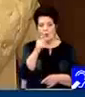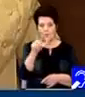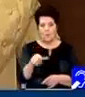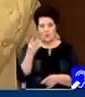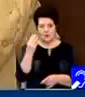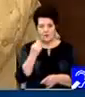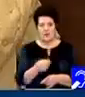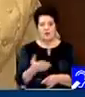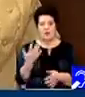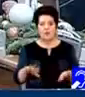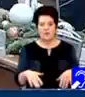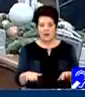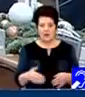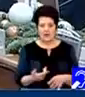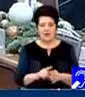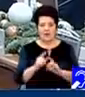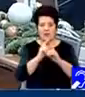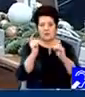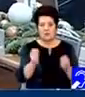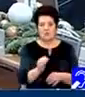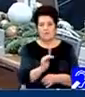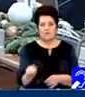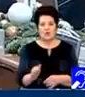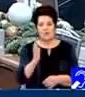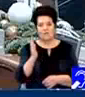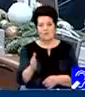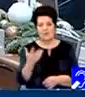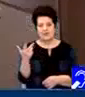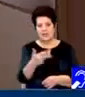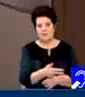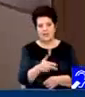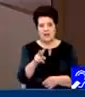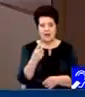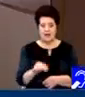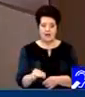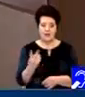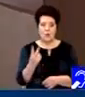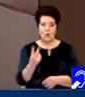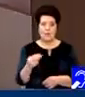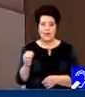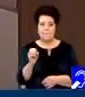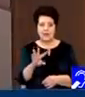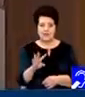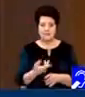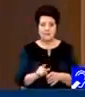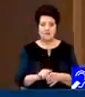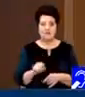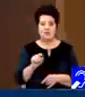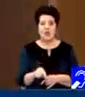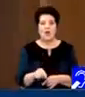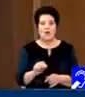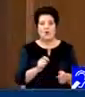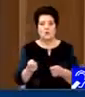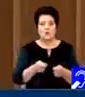mâna goală, fie el și sărac, cadourile oficialilor vor costa câte 3000 de lei. În 2014, autoritățile au majorat